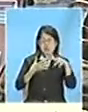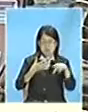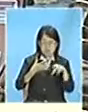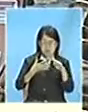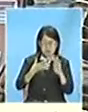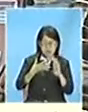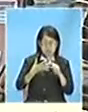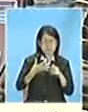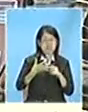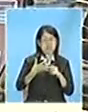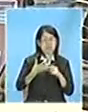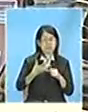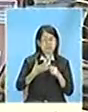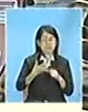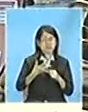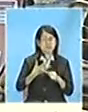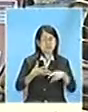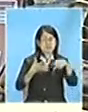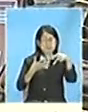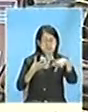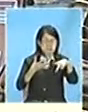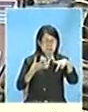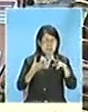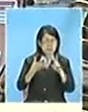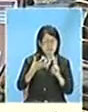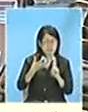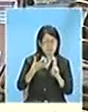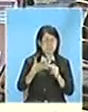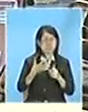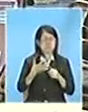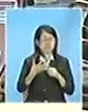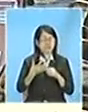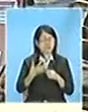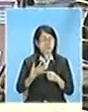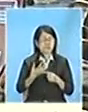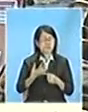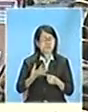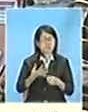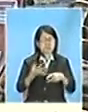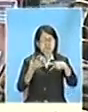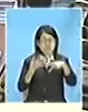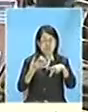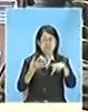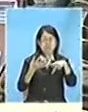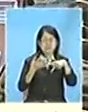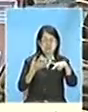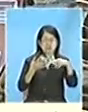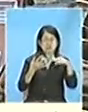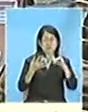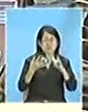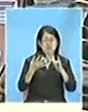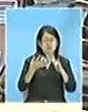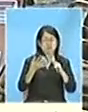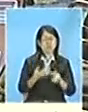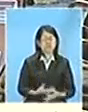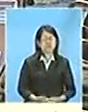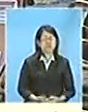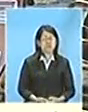งศ์นางภารดีจงสุทนามณีนายพินโยสายนุ้ย